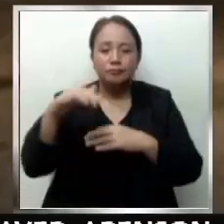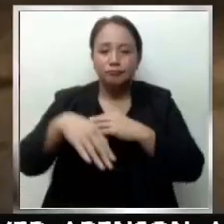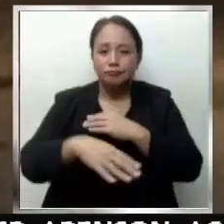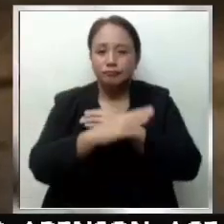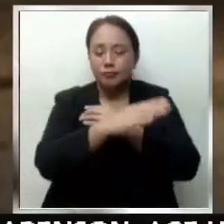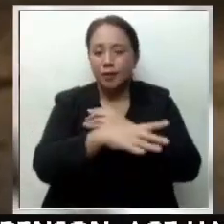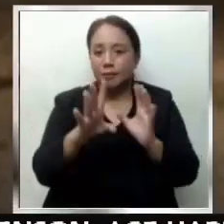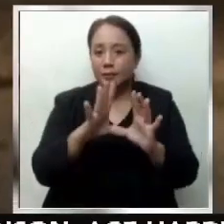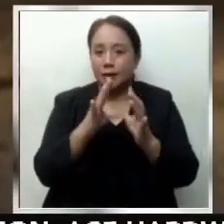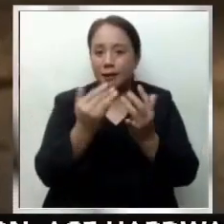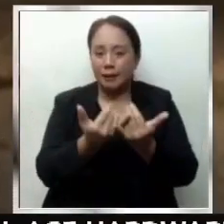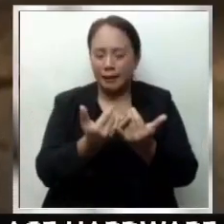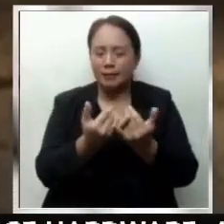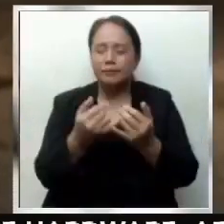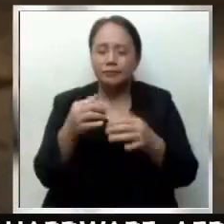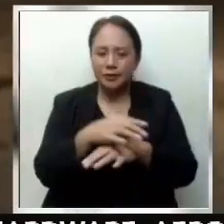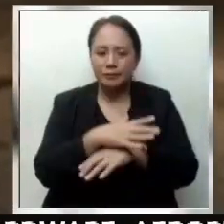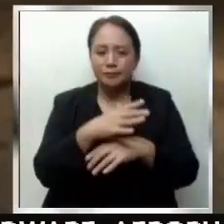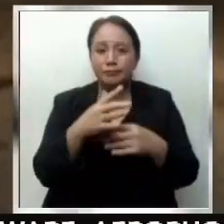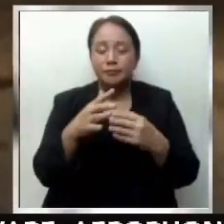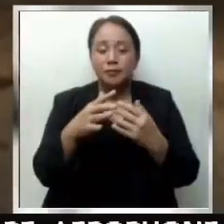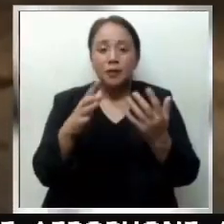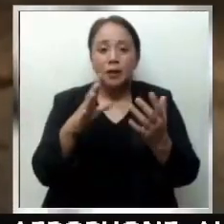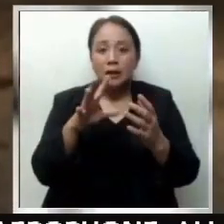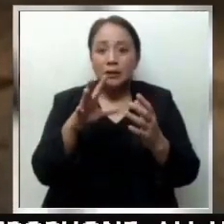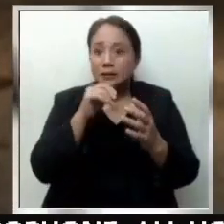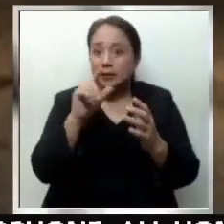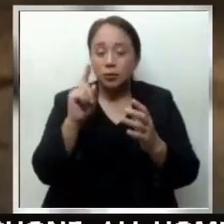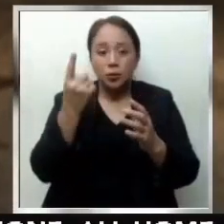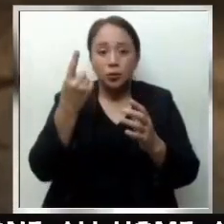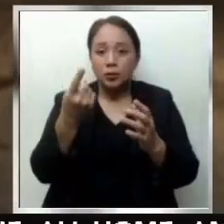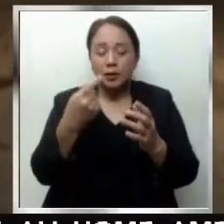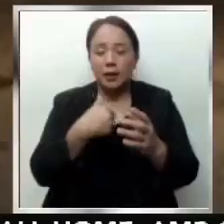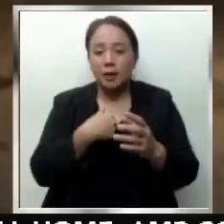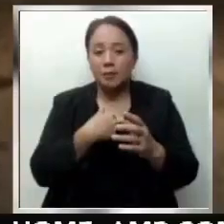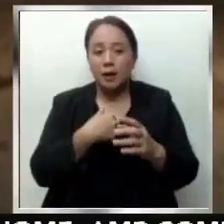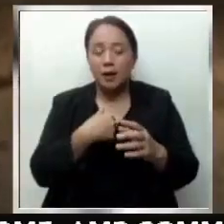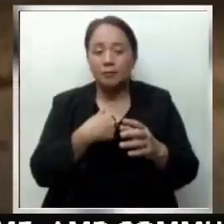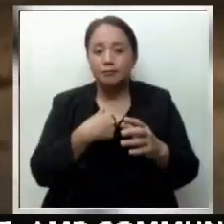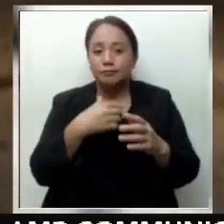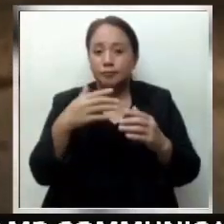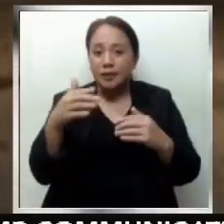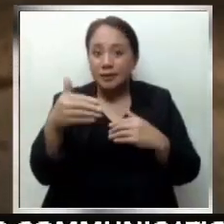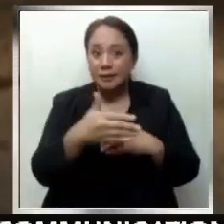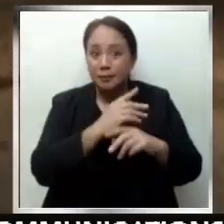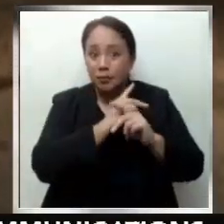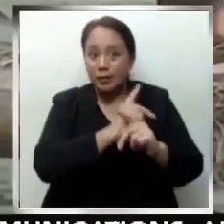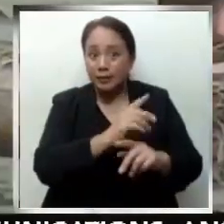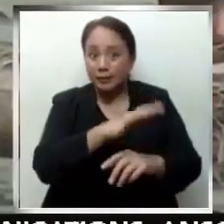langis. Hindi lang yan, pati yung mga marine protected areas ay tinamaan na rin.